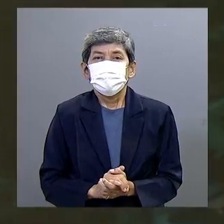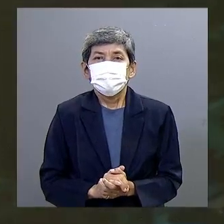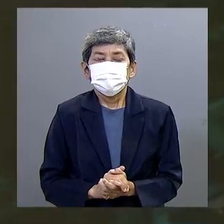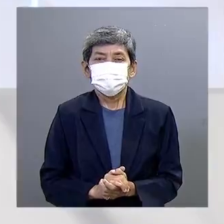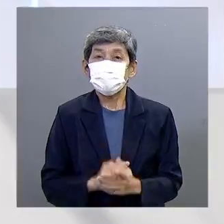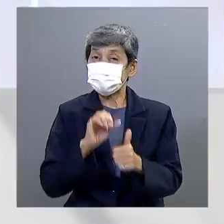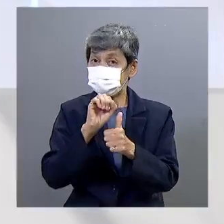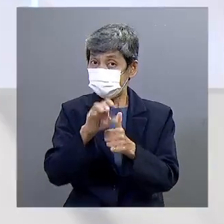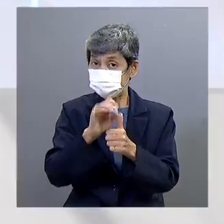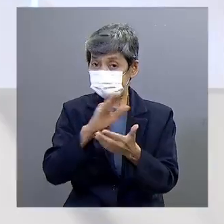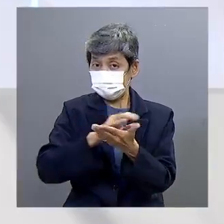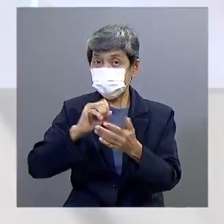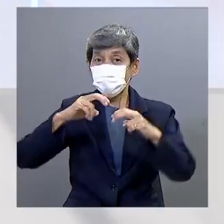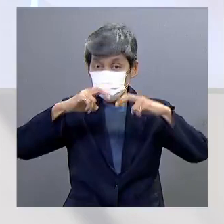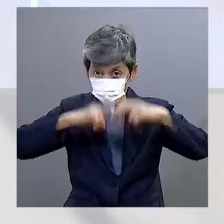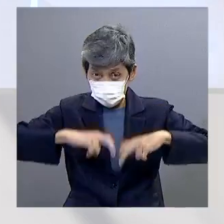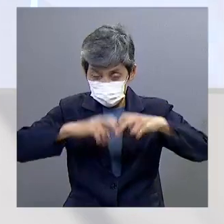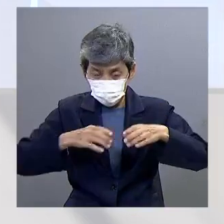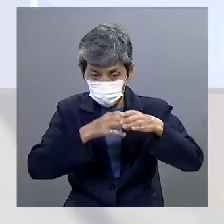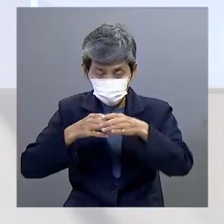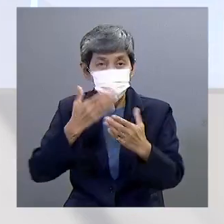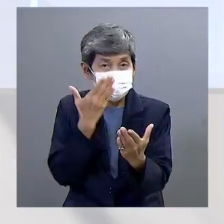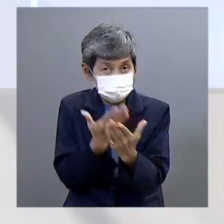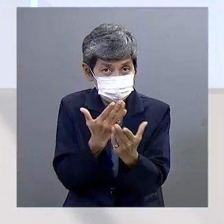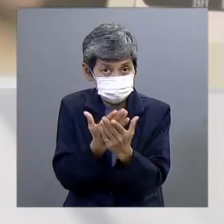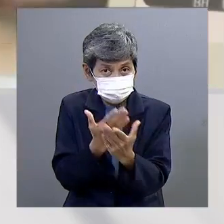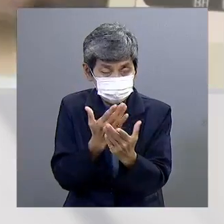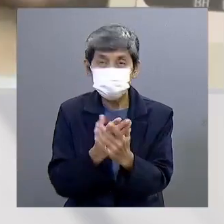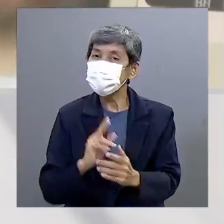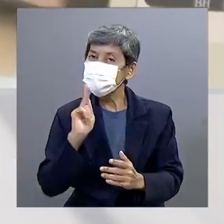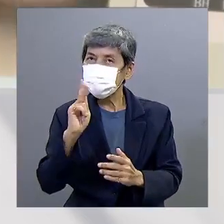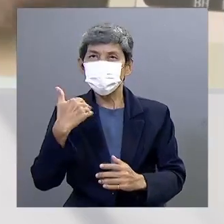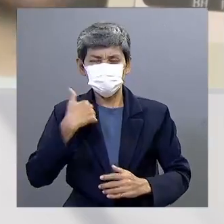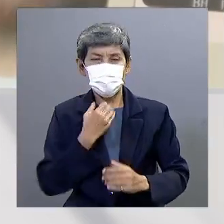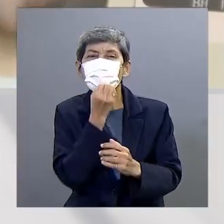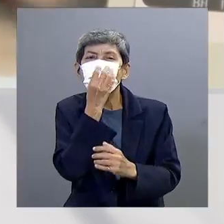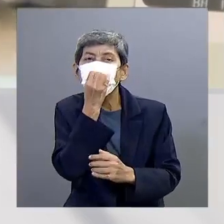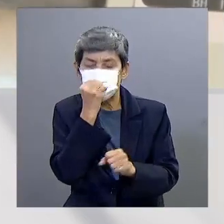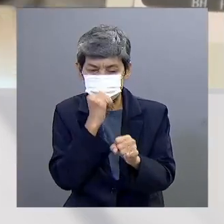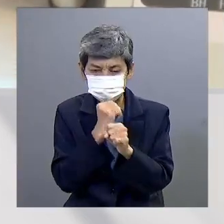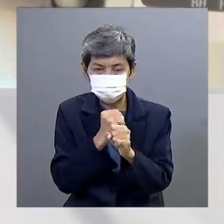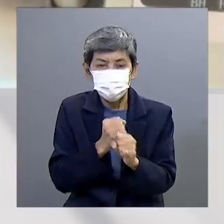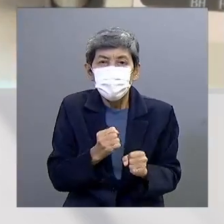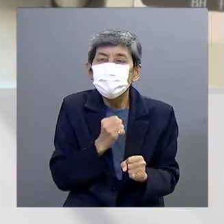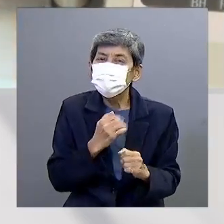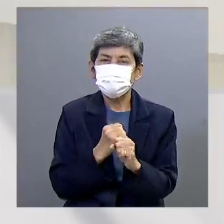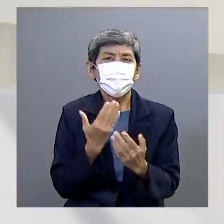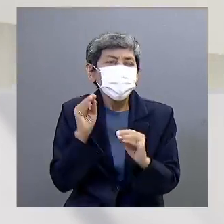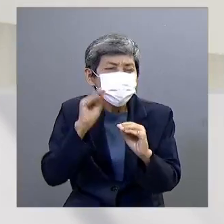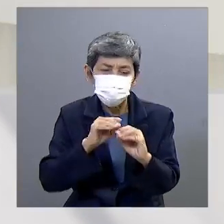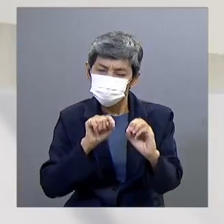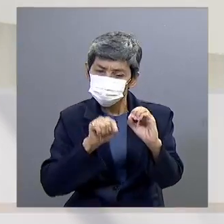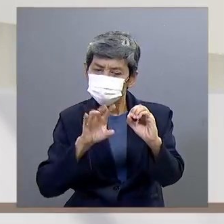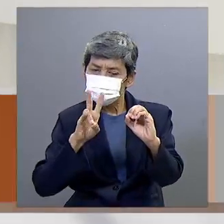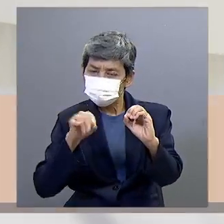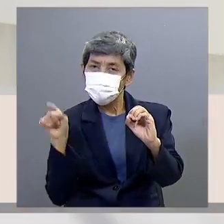บันวิจัยพัทระกลุ่มธุรกิจการเงินเกียรตินาคินพัฒน์มองว่าอัตราดอกเบี้ยนโยบายที่ปรับขึ้นไปเป็นร้อยละ 0.75 ยังคงต่ำน